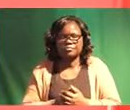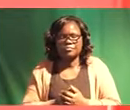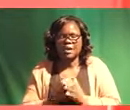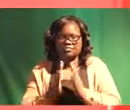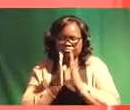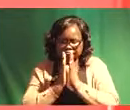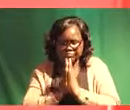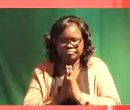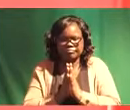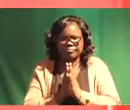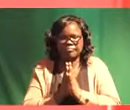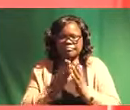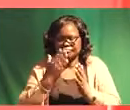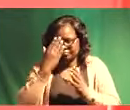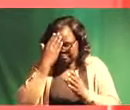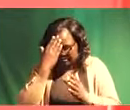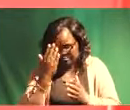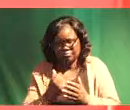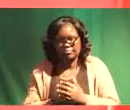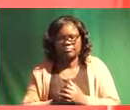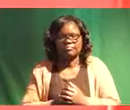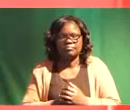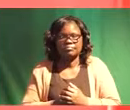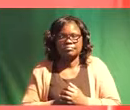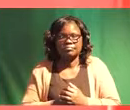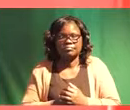naomba kwa unyenyekevu